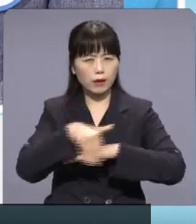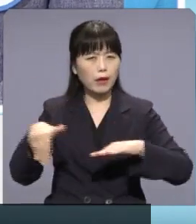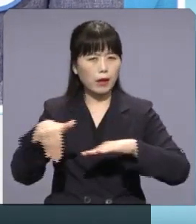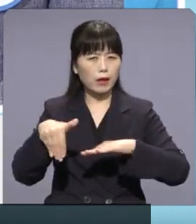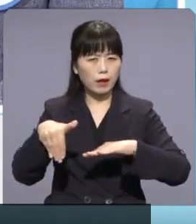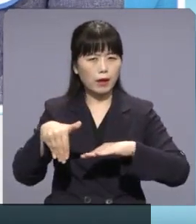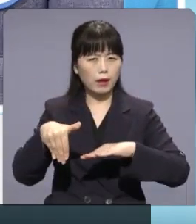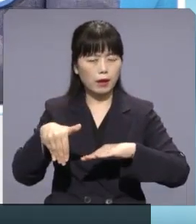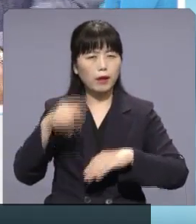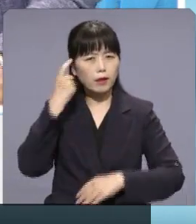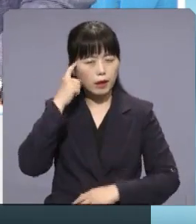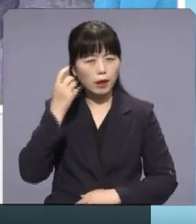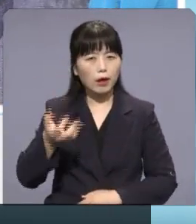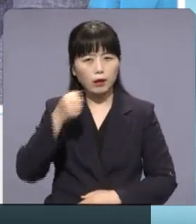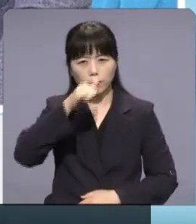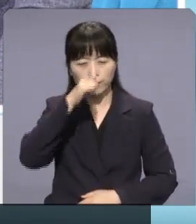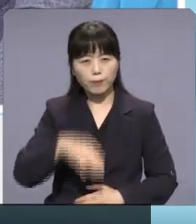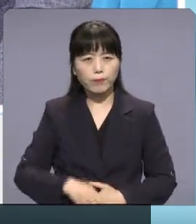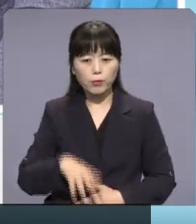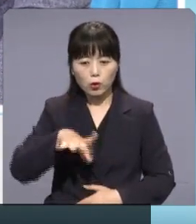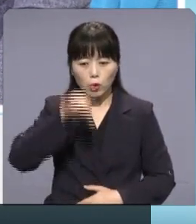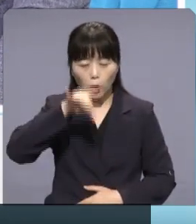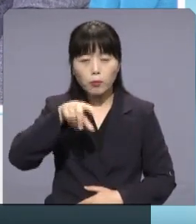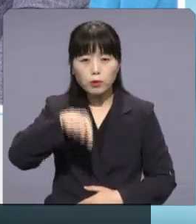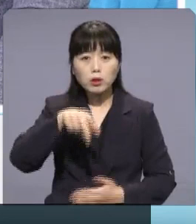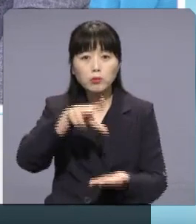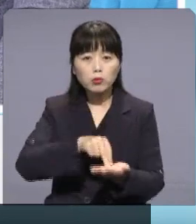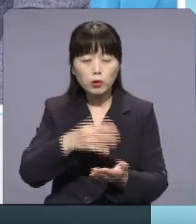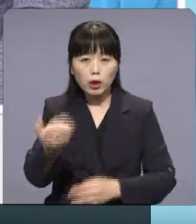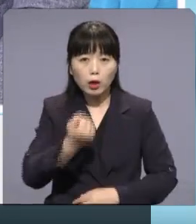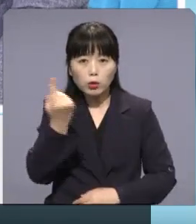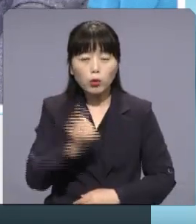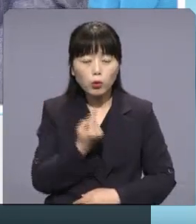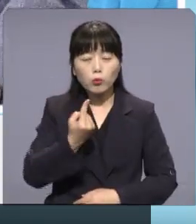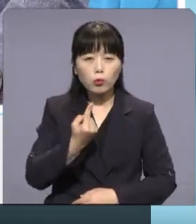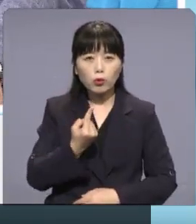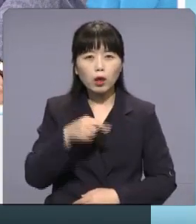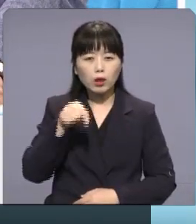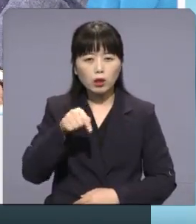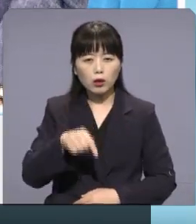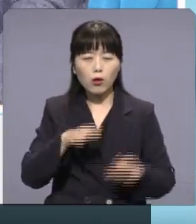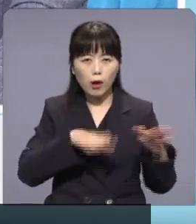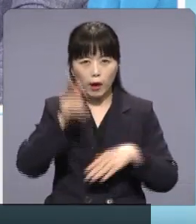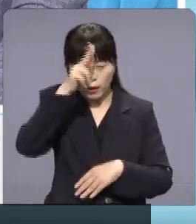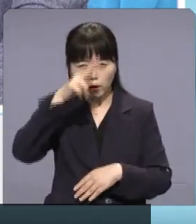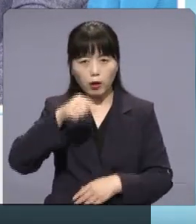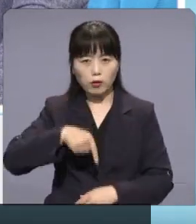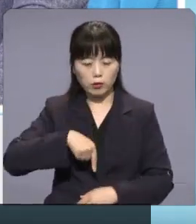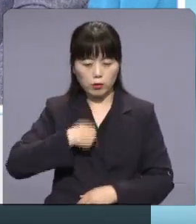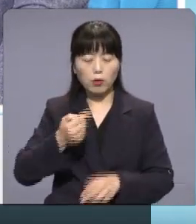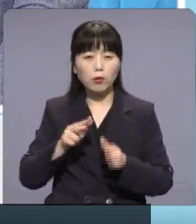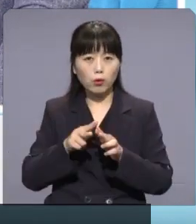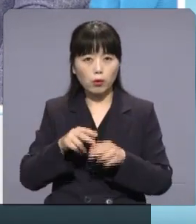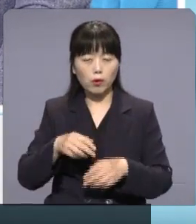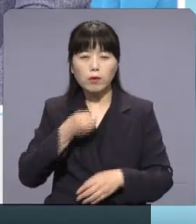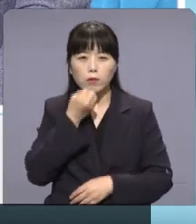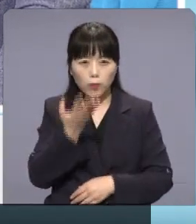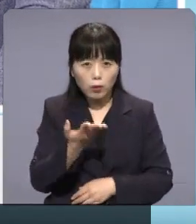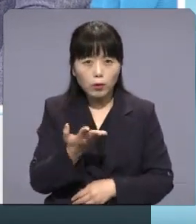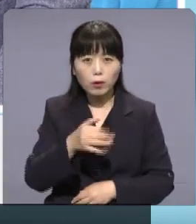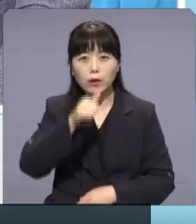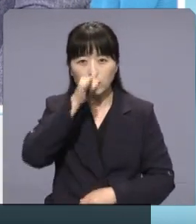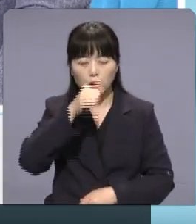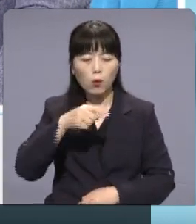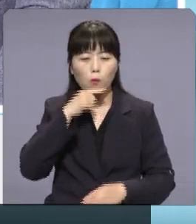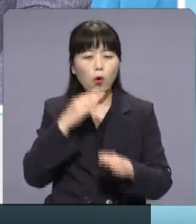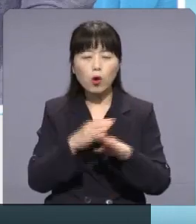수밖에 없어요. 처음 이 사안을 들고 나온 것 자체 그리고 해경에서 먼저 자기 고백을 했잖아요. 월북이 아닌 것 같아요